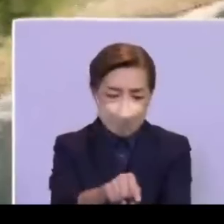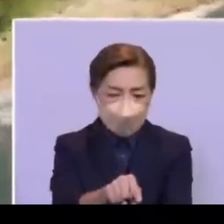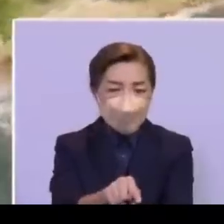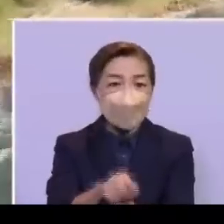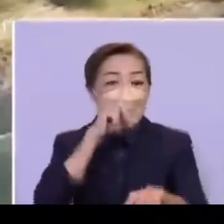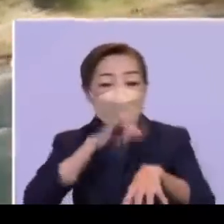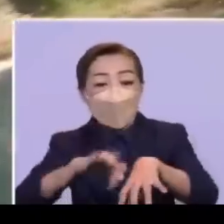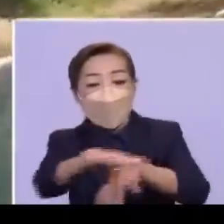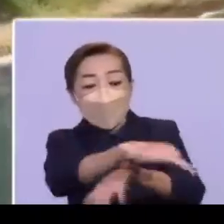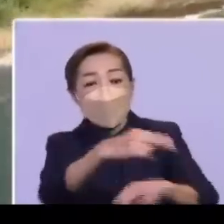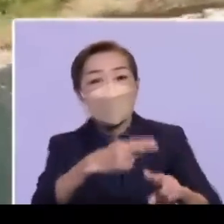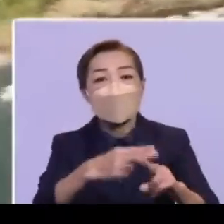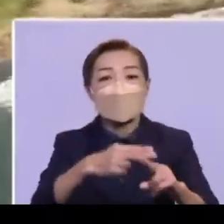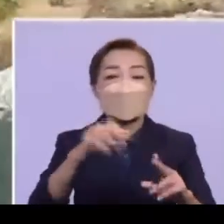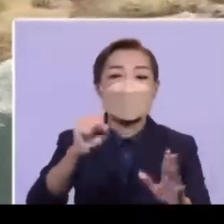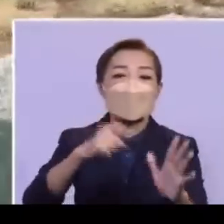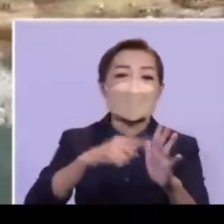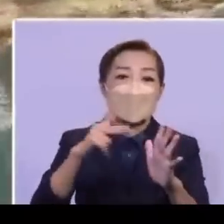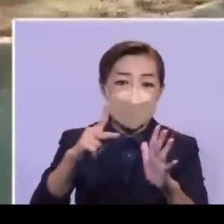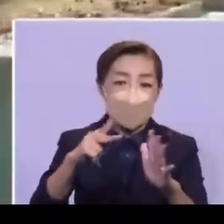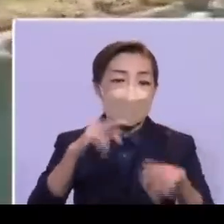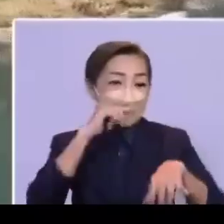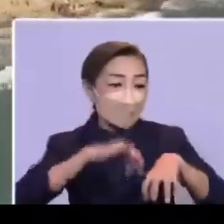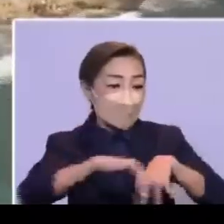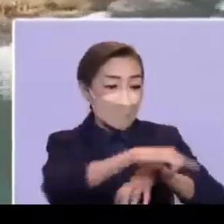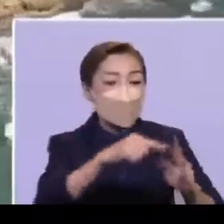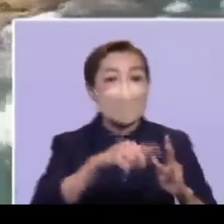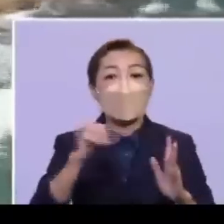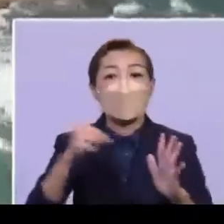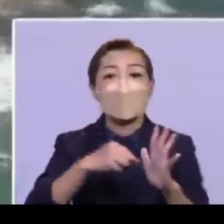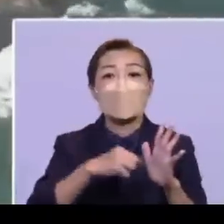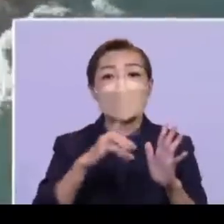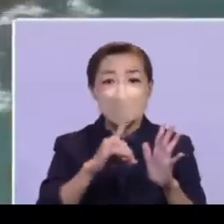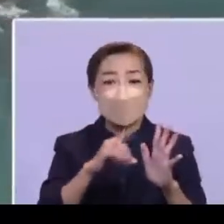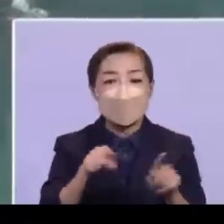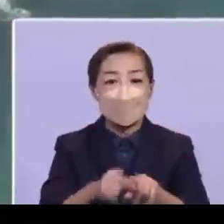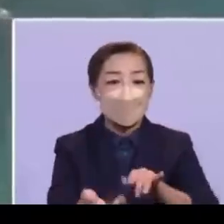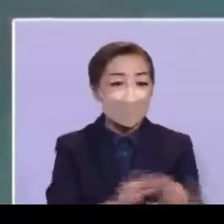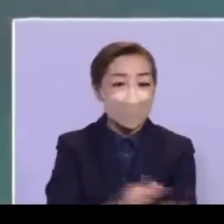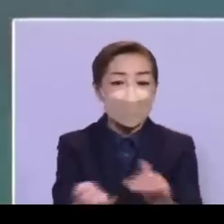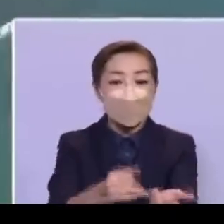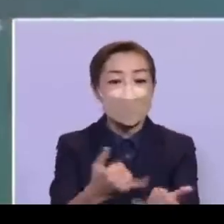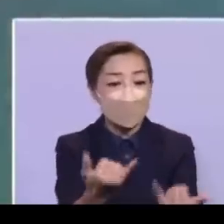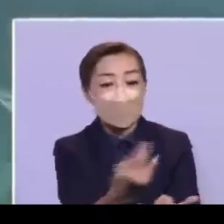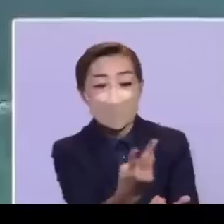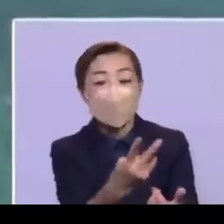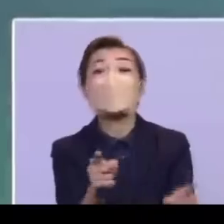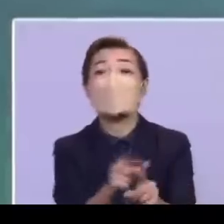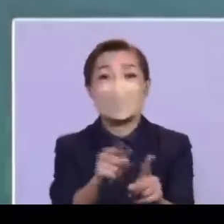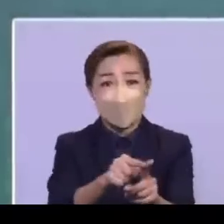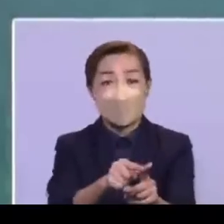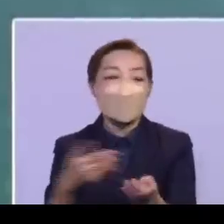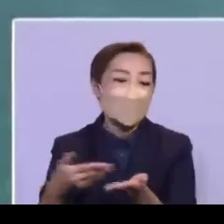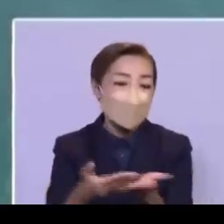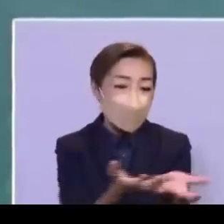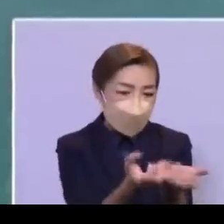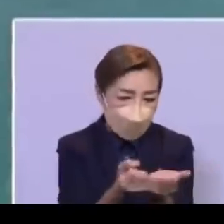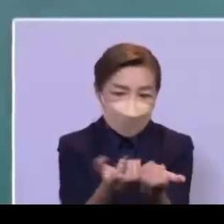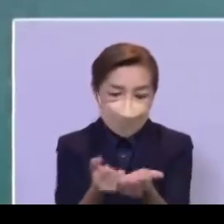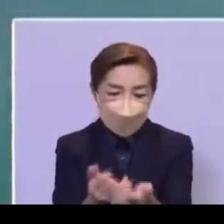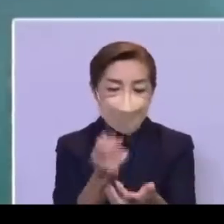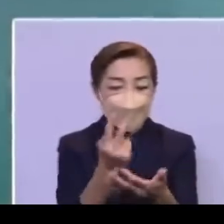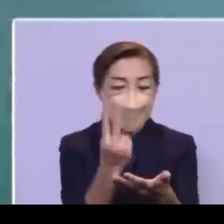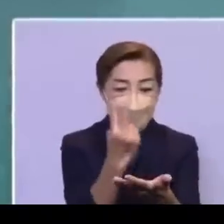เกาะสากแล้วก็เกาะเสม็ดจำนวน 2ศพเช่นเดียวกันดังนั้นได้นำศพไปส่งตรวจที่สุดอัตลักษณ์เพื่อยืนยันตัวบุคคล